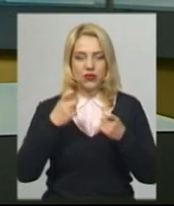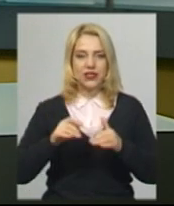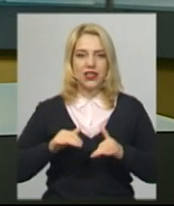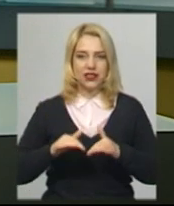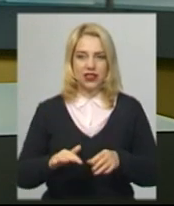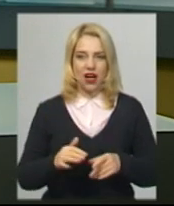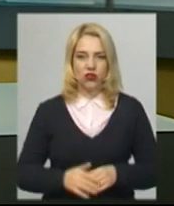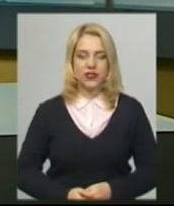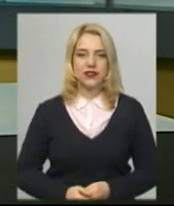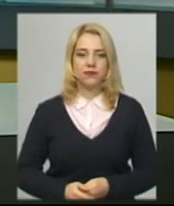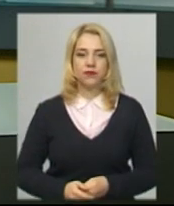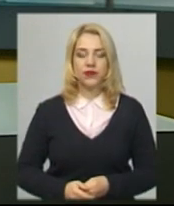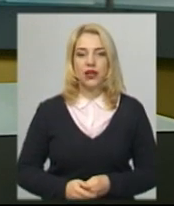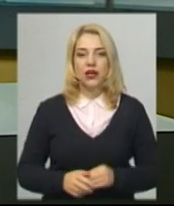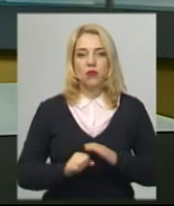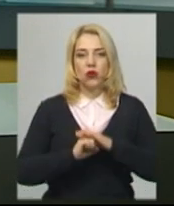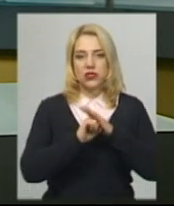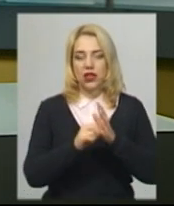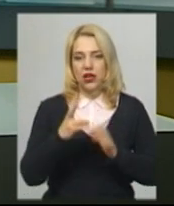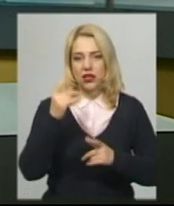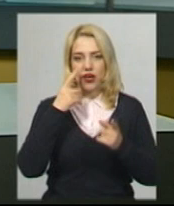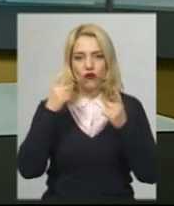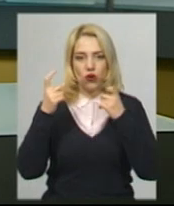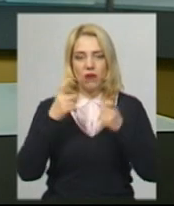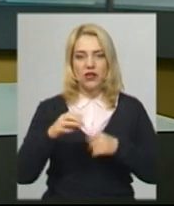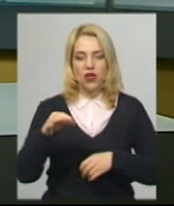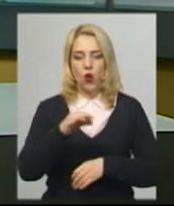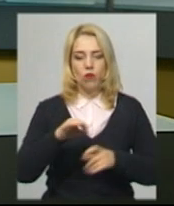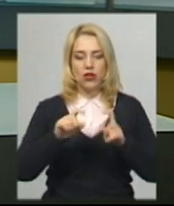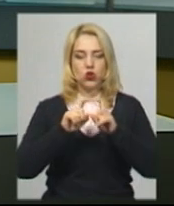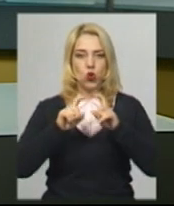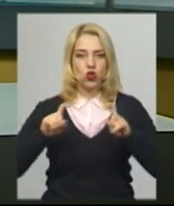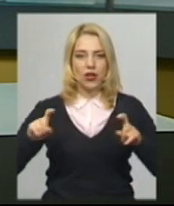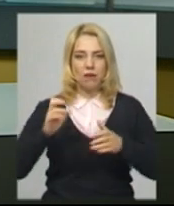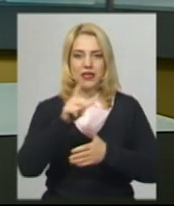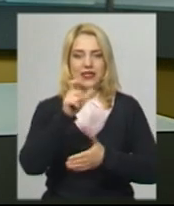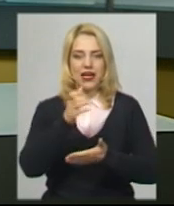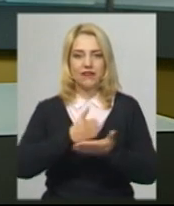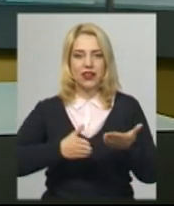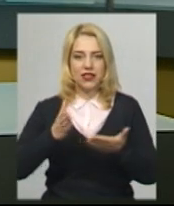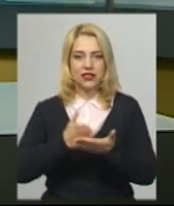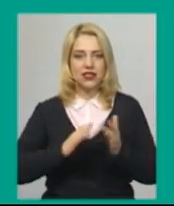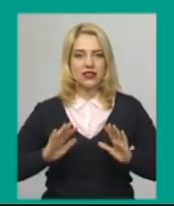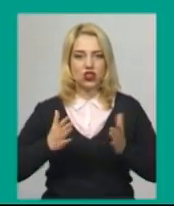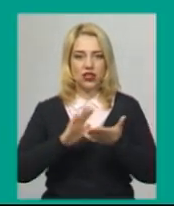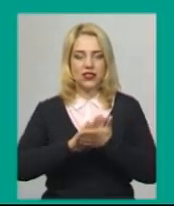релігій Інна Михайлова з посиланням на інформацію обласного штабу з ліквідації надзвичайної ситуації.